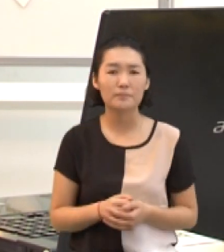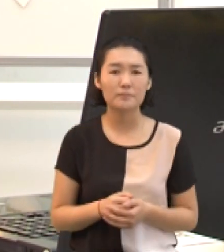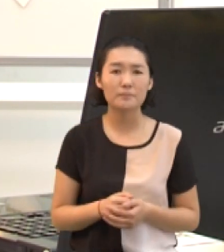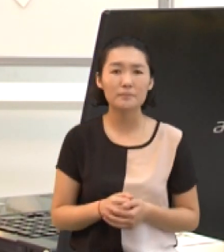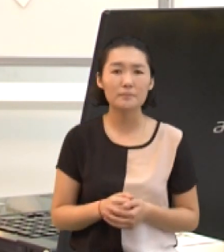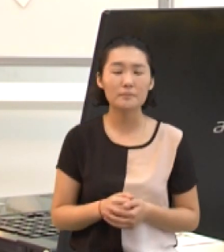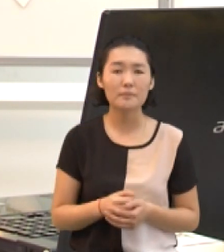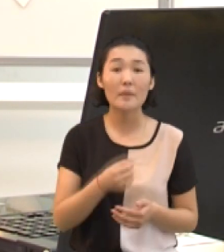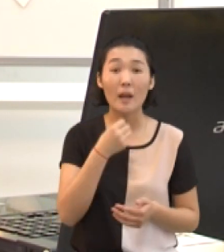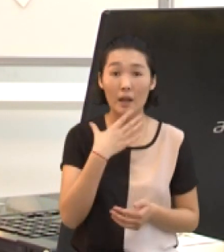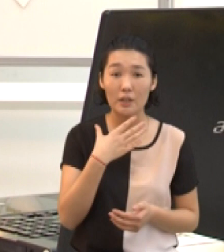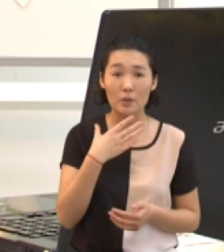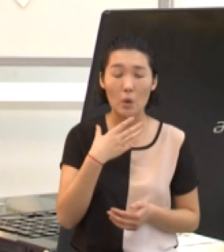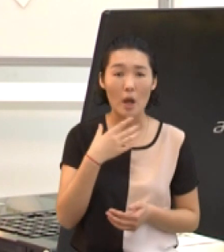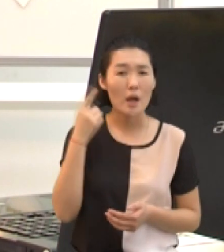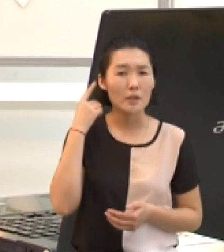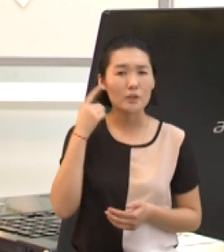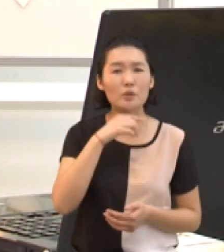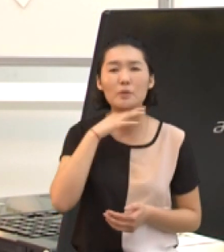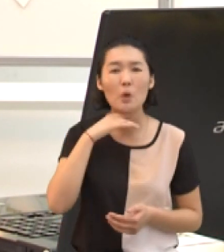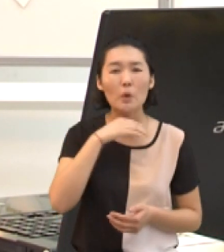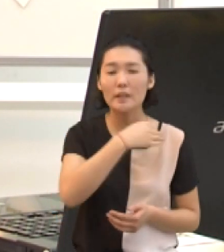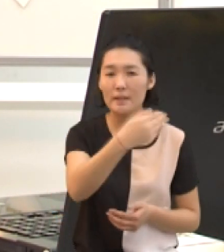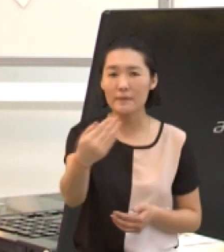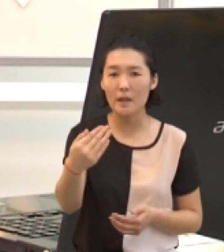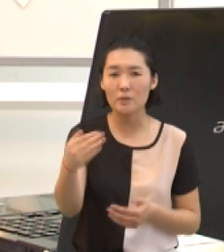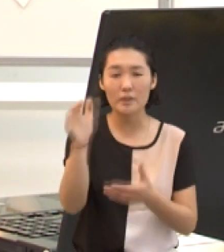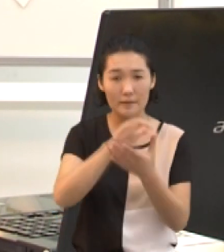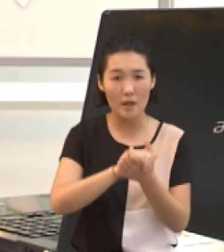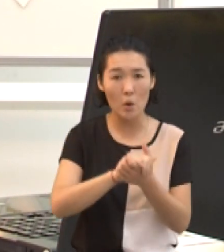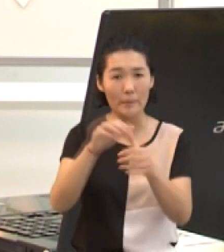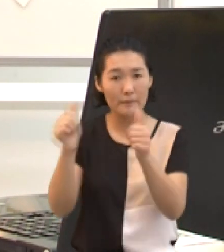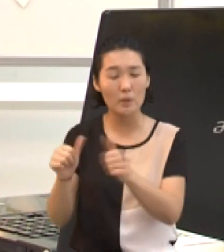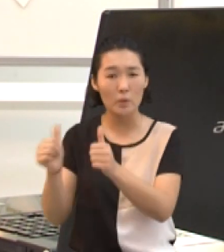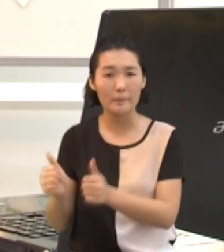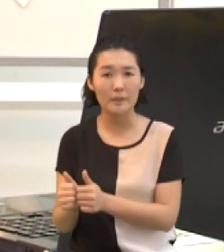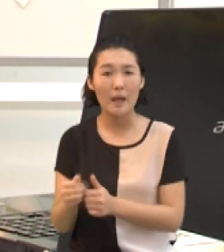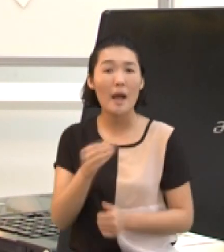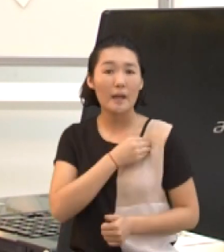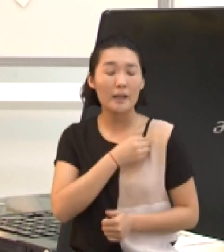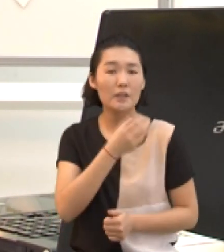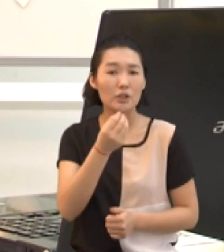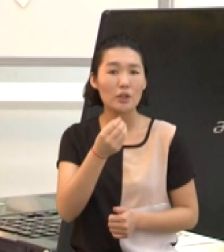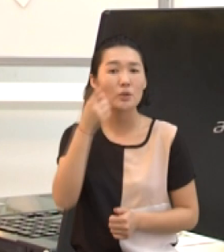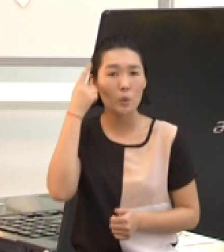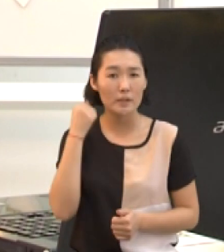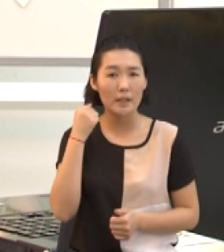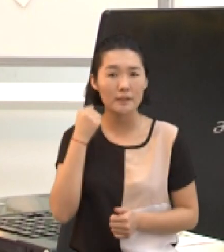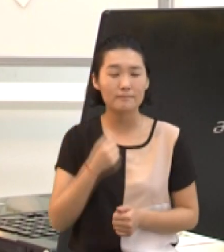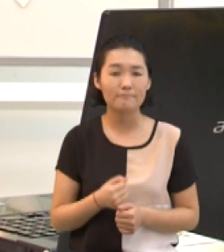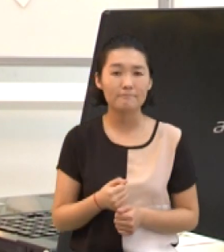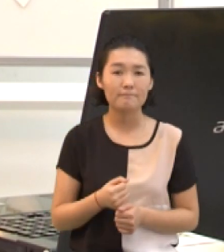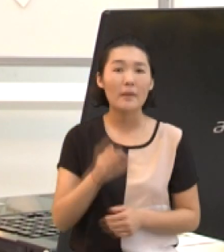Отлично! Слышу, что многие из вас уже знакомы с ними. Хотите узнать больше?